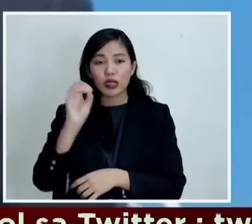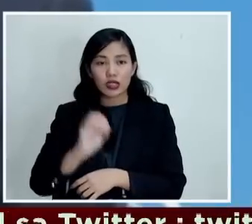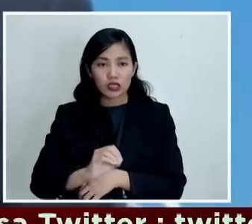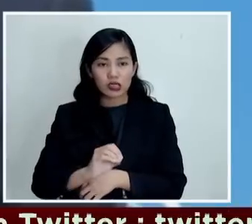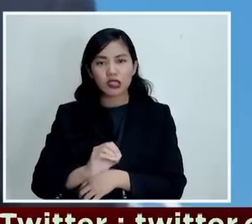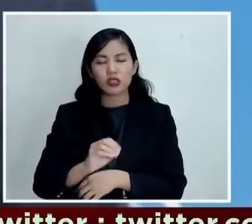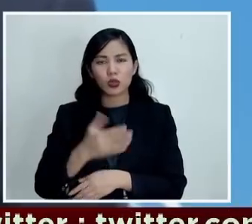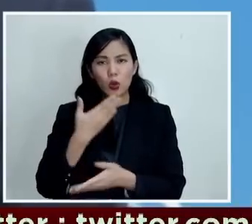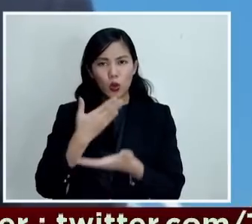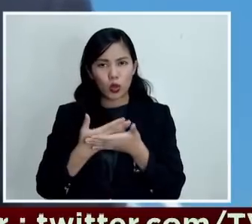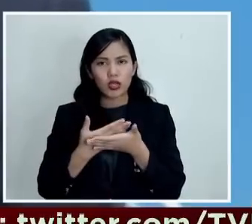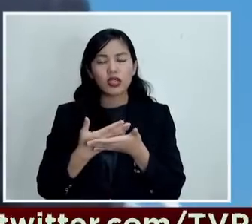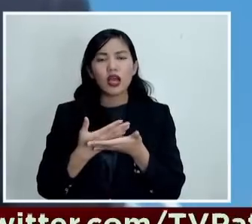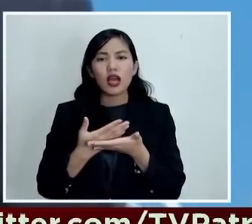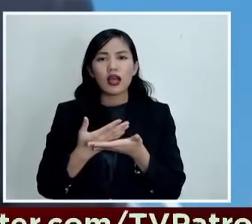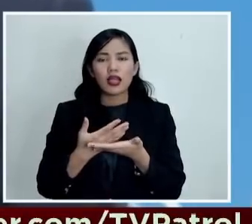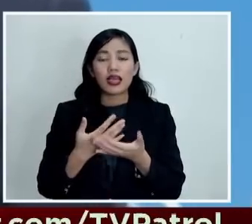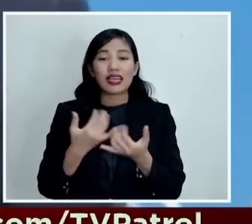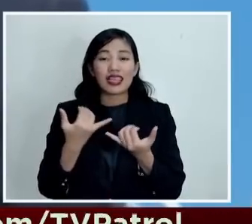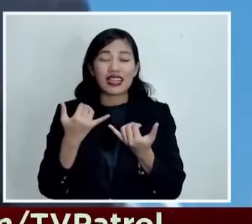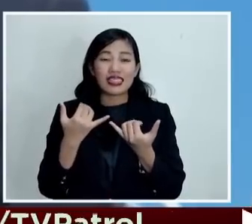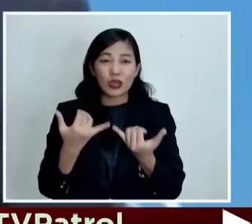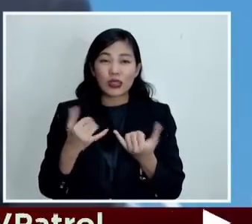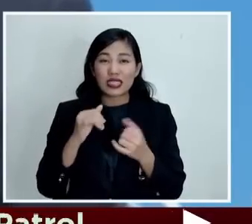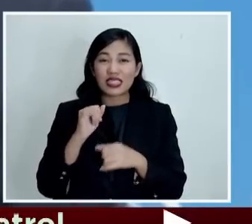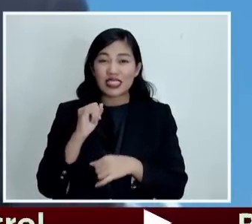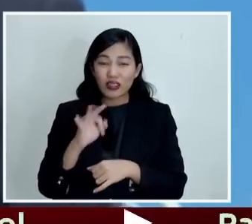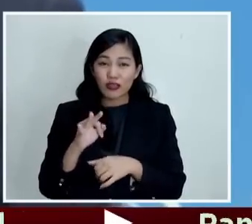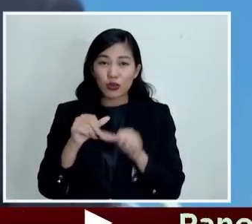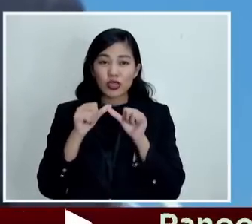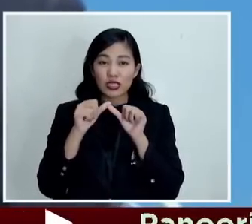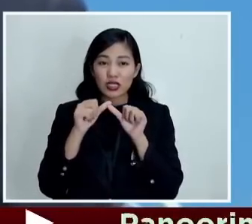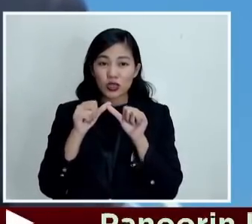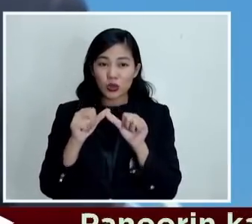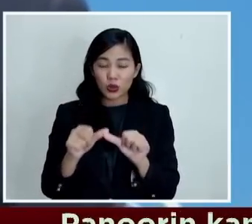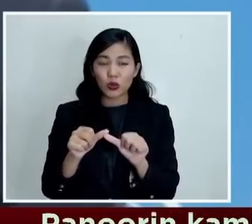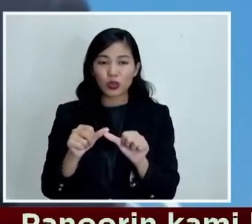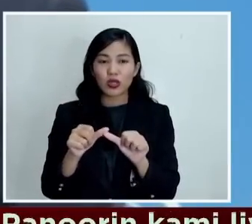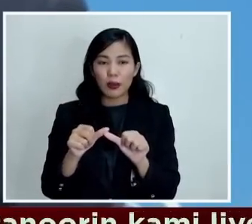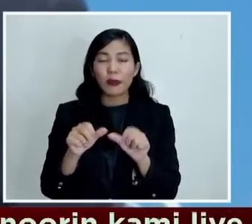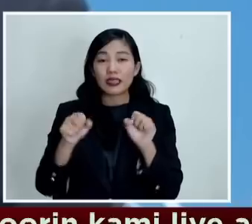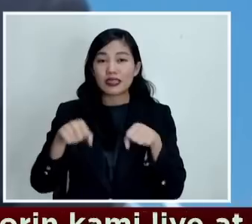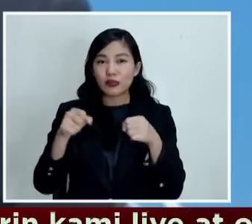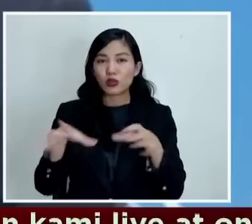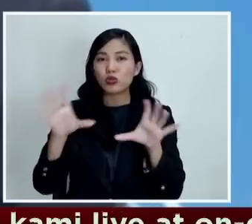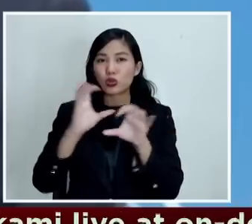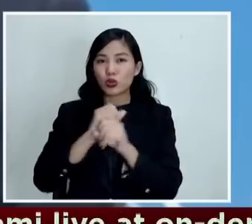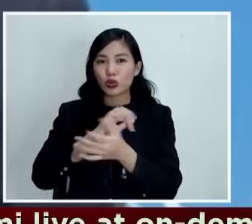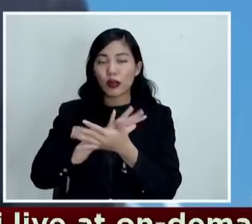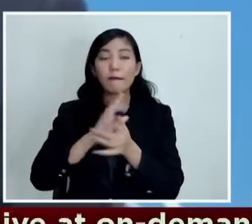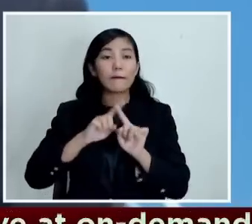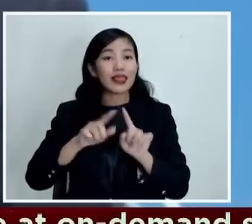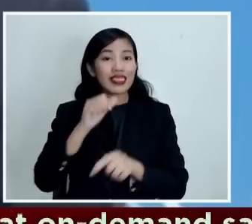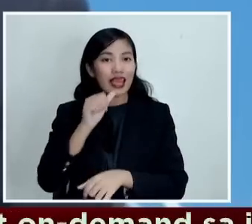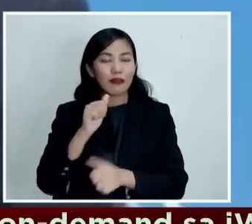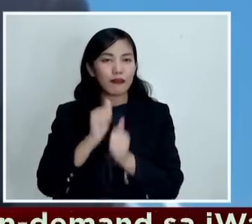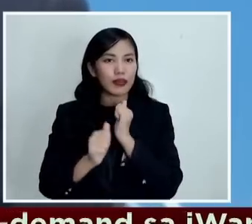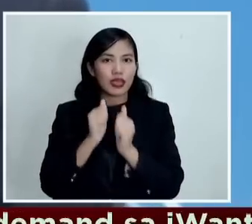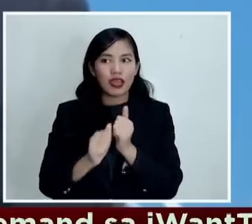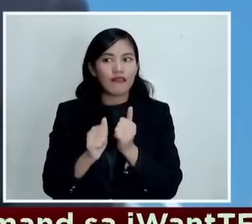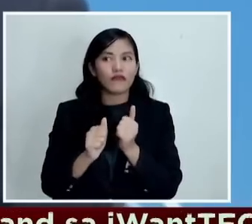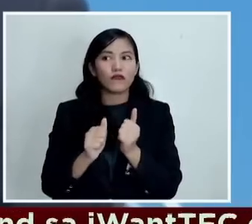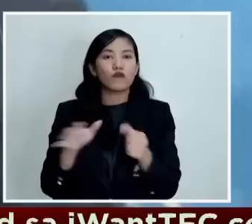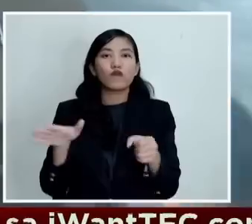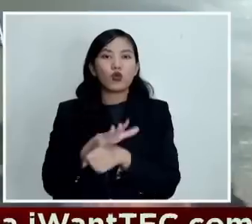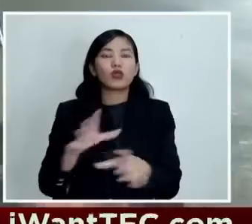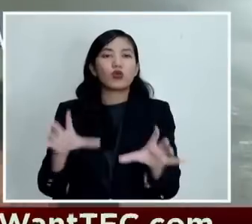malamang ay ma-anunsyo na rin, no, kalaunan ang pagtatapos ng pandemya. Pero hindi naman ibig sabihin na tapos na ang pandemya ay pwede